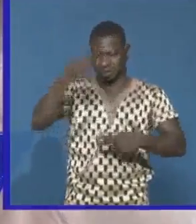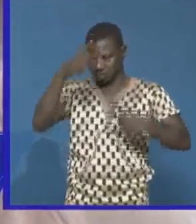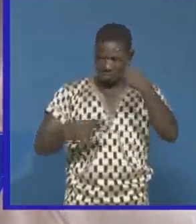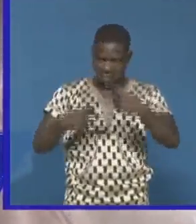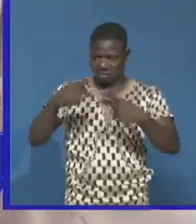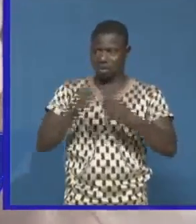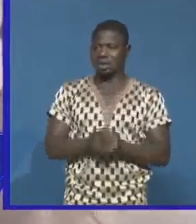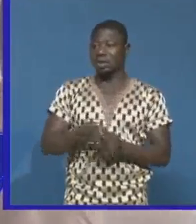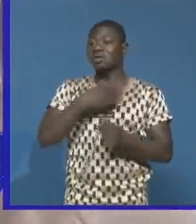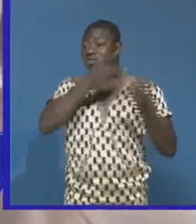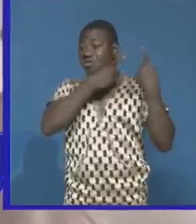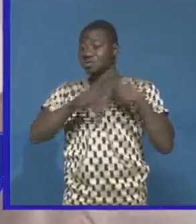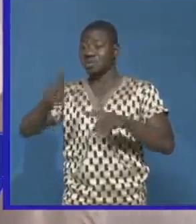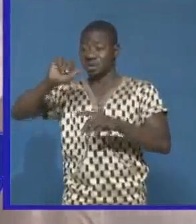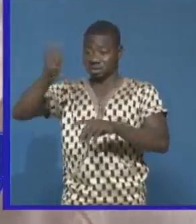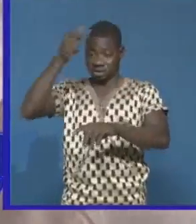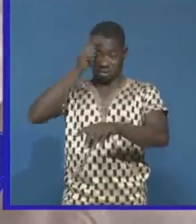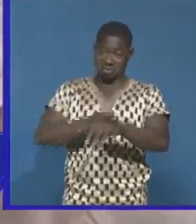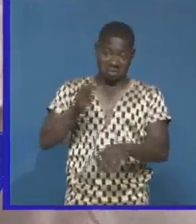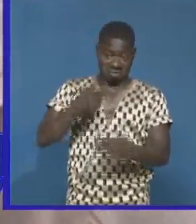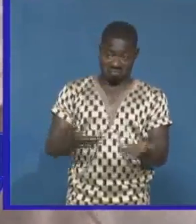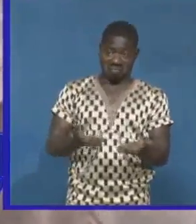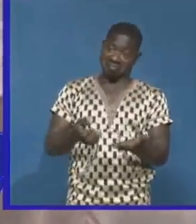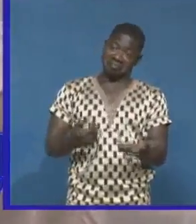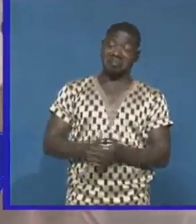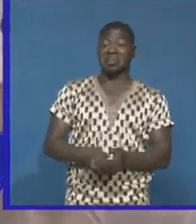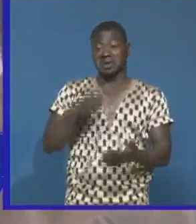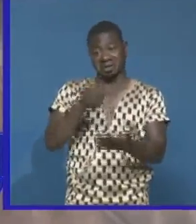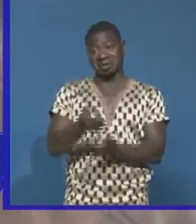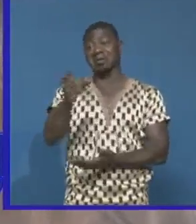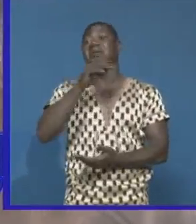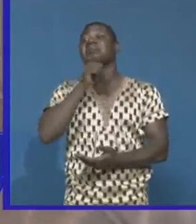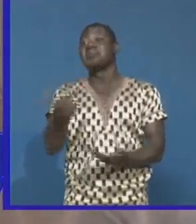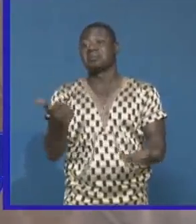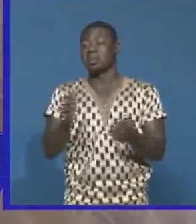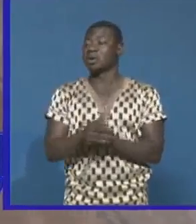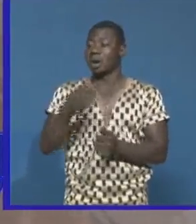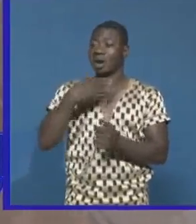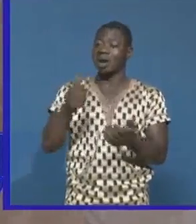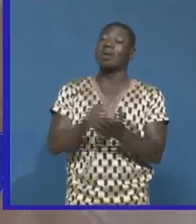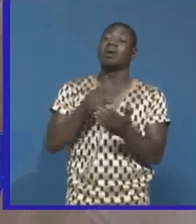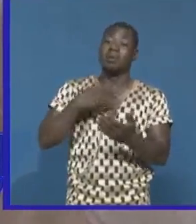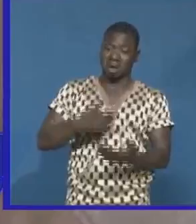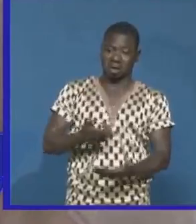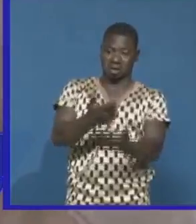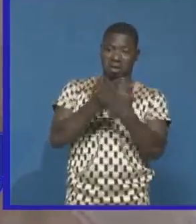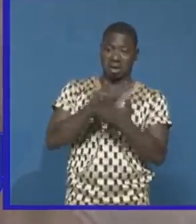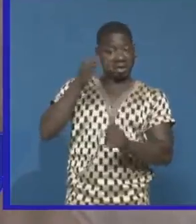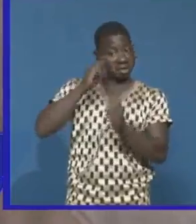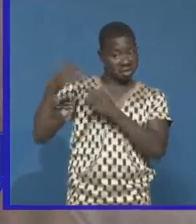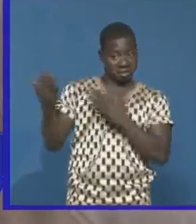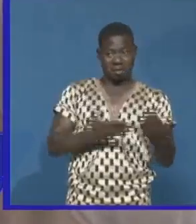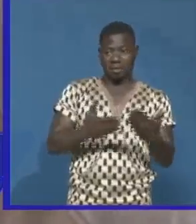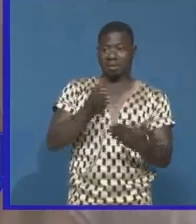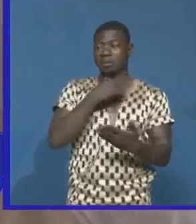et je perds trop de clients. Or, je suis en location. Si je ne rapporte pas mon 10 journalier, le propriétaire